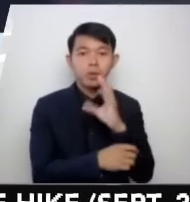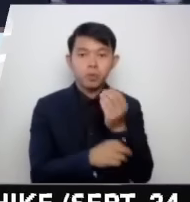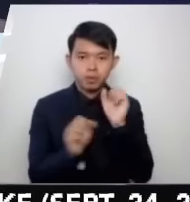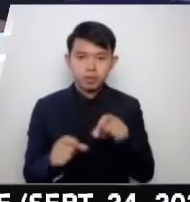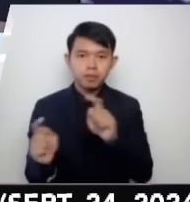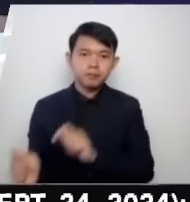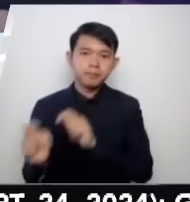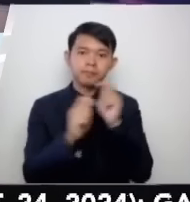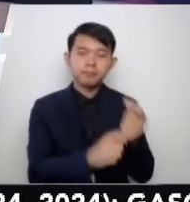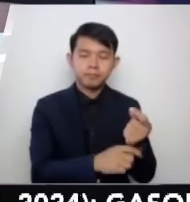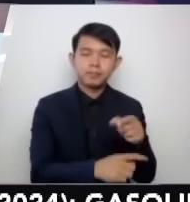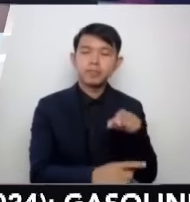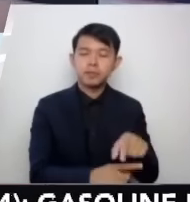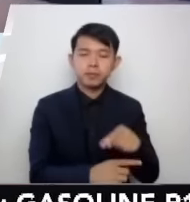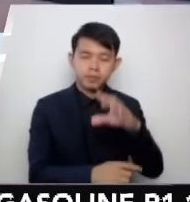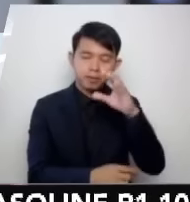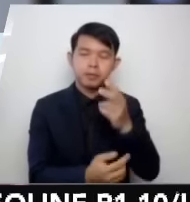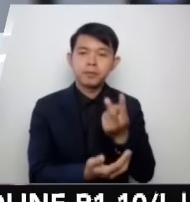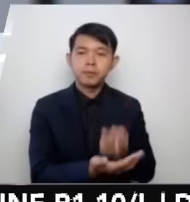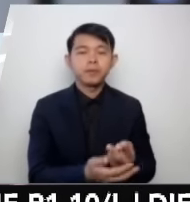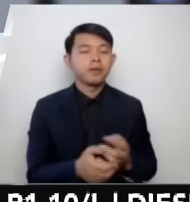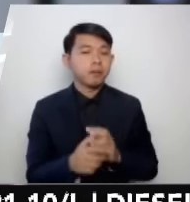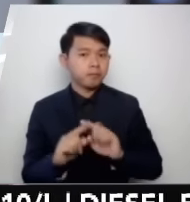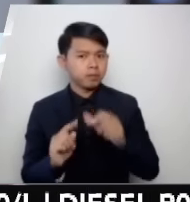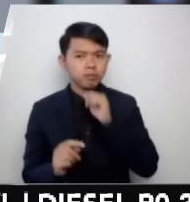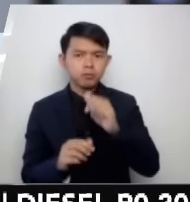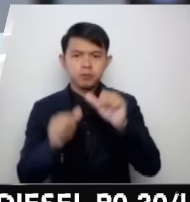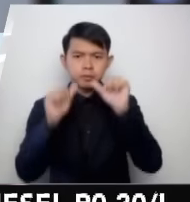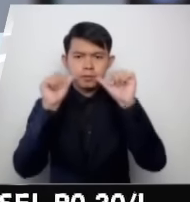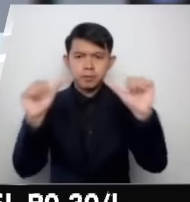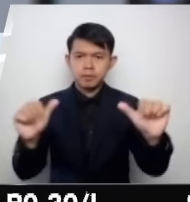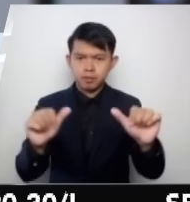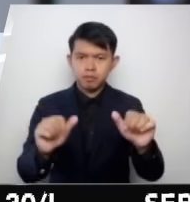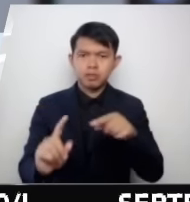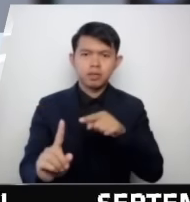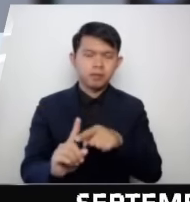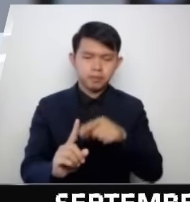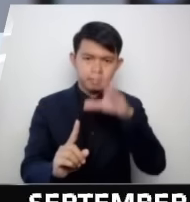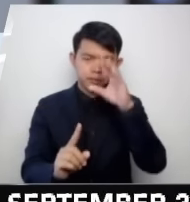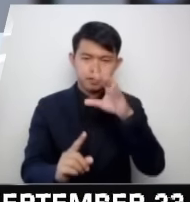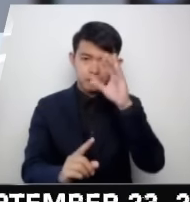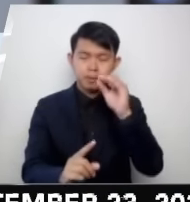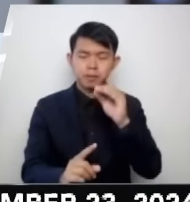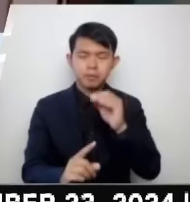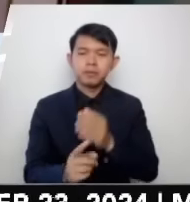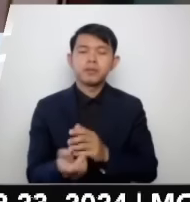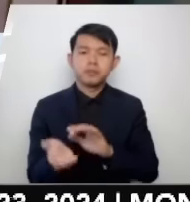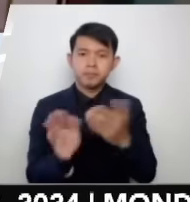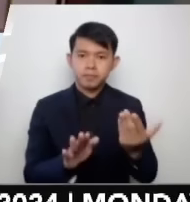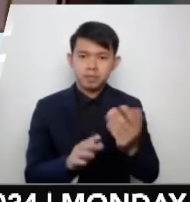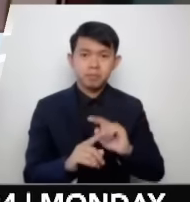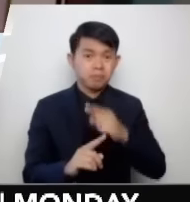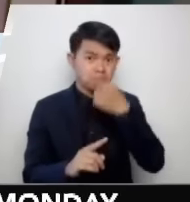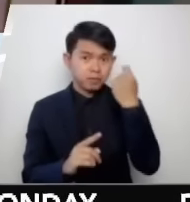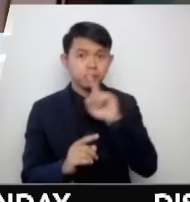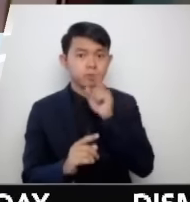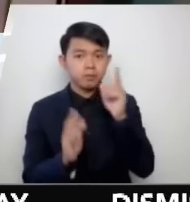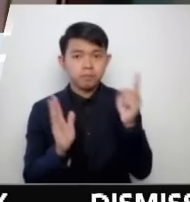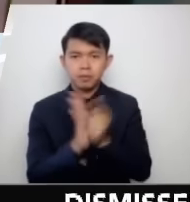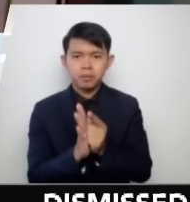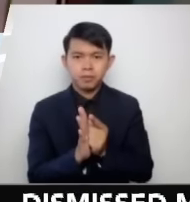nagdeklarang dead on the spot ang biktima. Hindi po kami nag-declare po nun ma'am. Kasi bawal talaga kami mag-declare ng ganun. Mahigit 2 oras daw